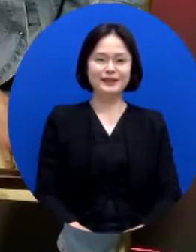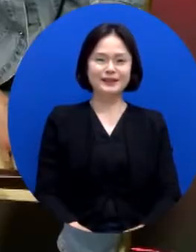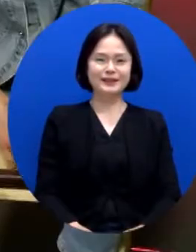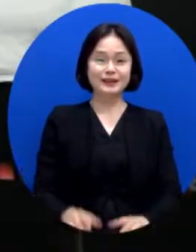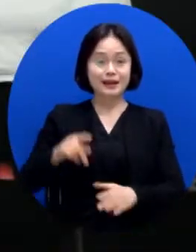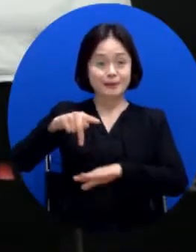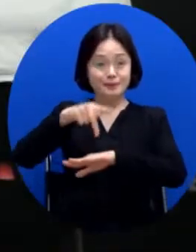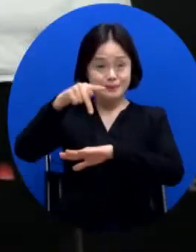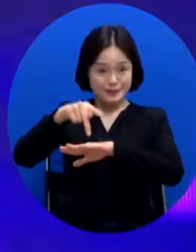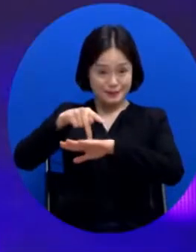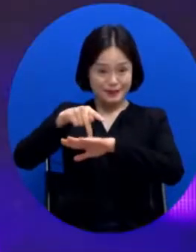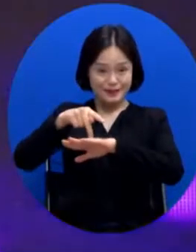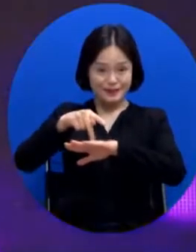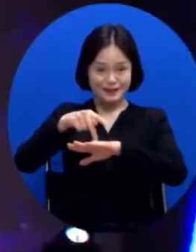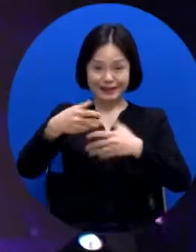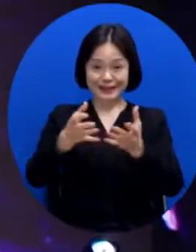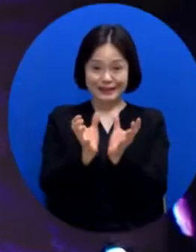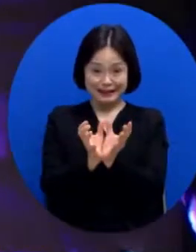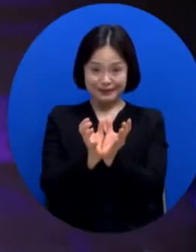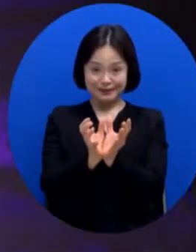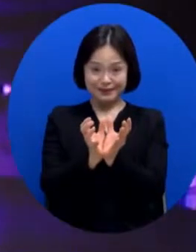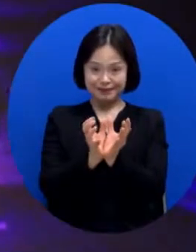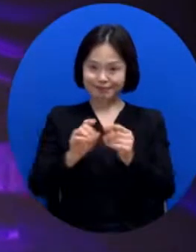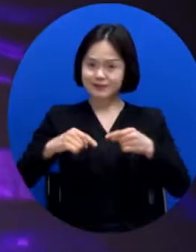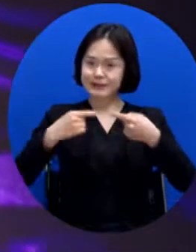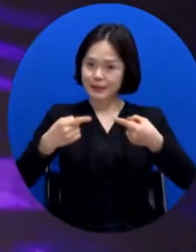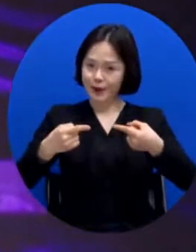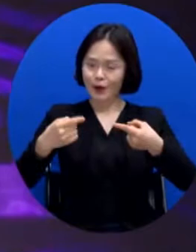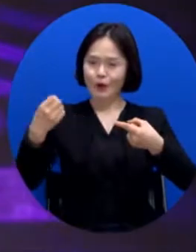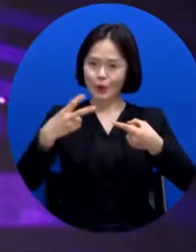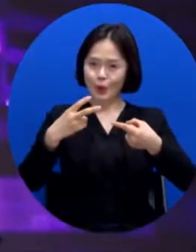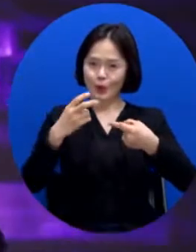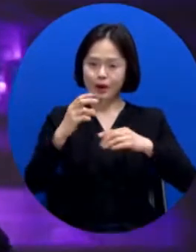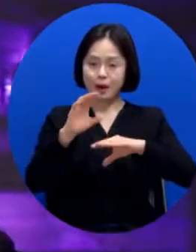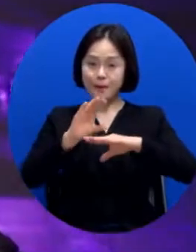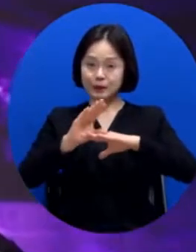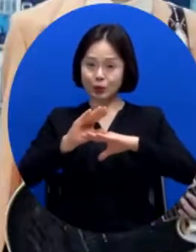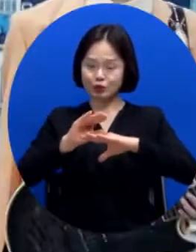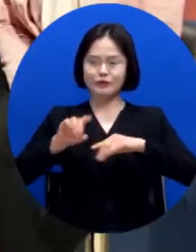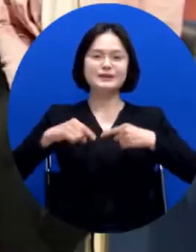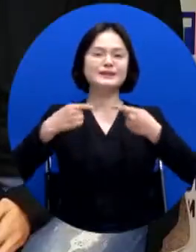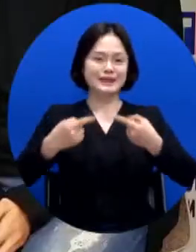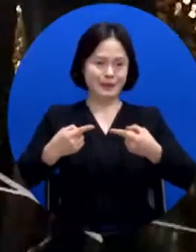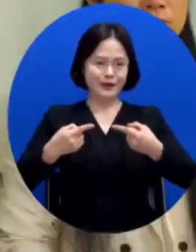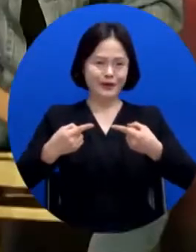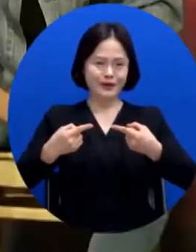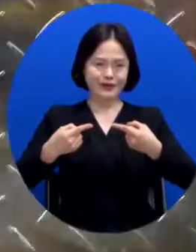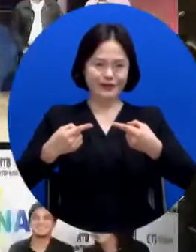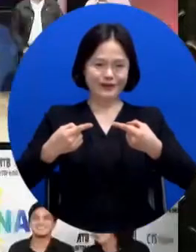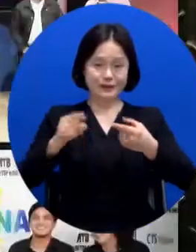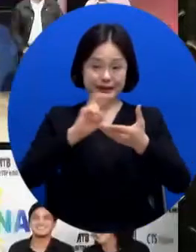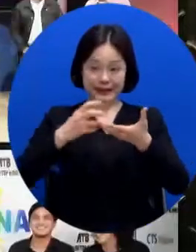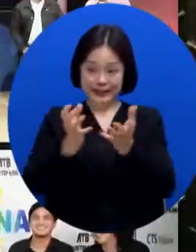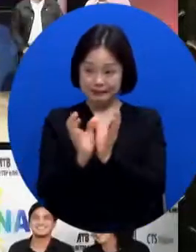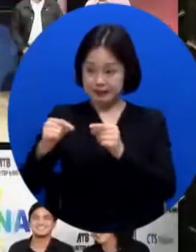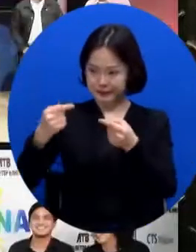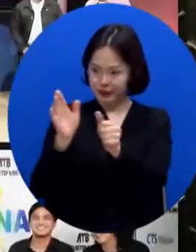필리핀과 TBN 아시아가 아시안 탑 밴드 주관 방송사로 참여해 필리핀의 크리스천 밴드에 참여를 도왔습니다.